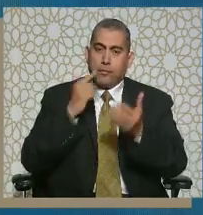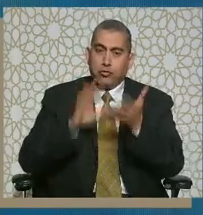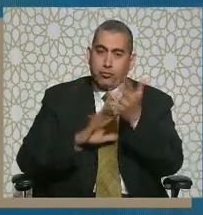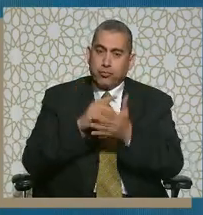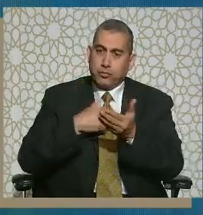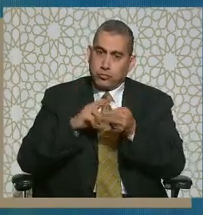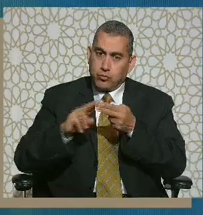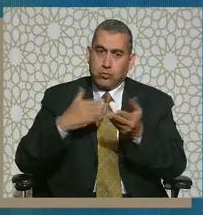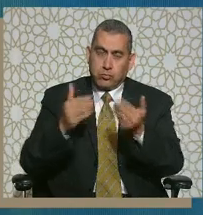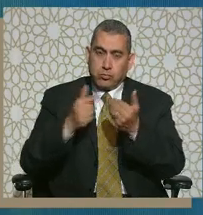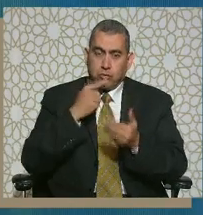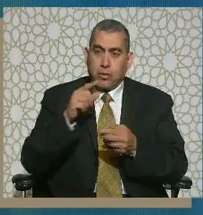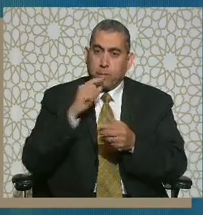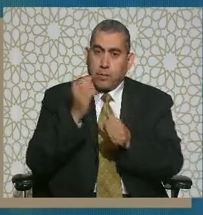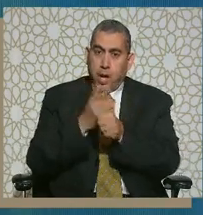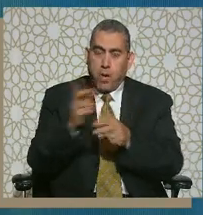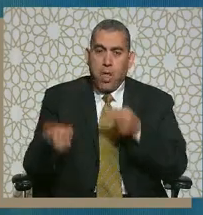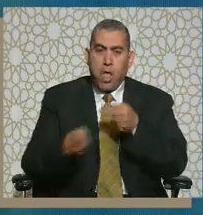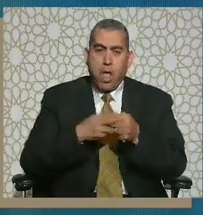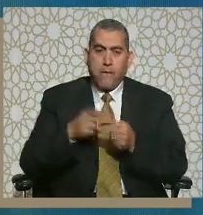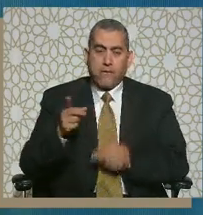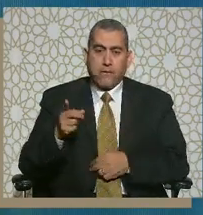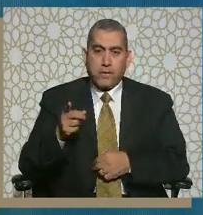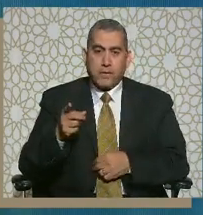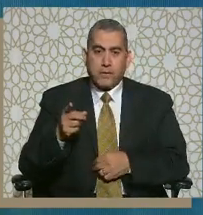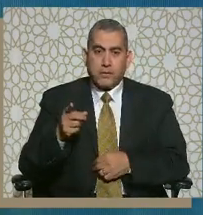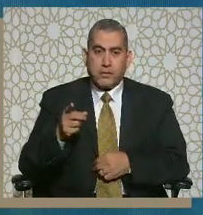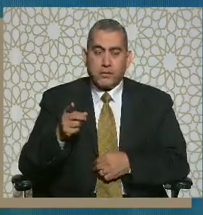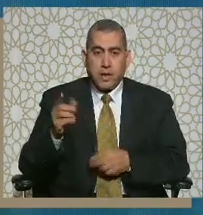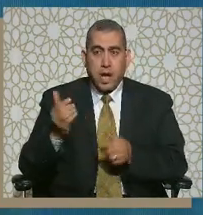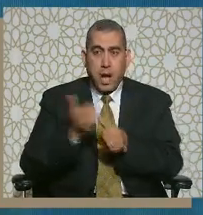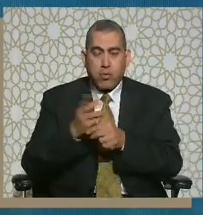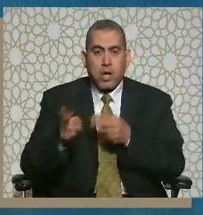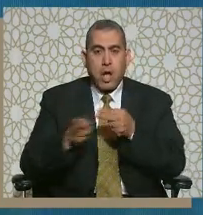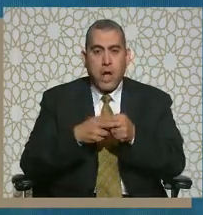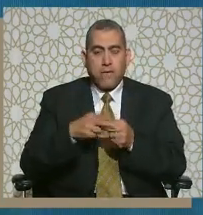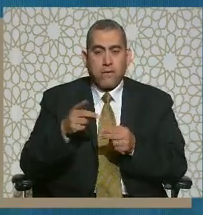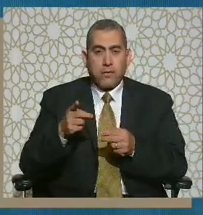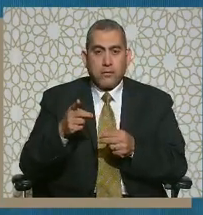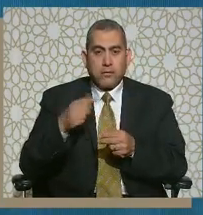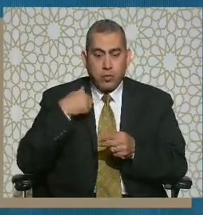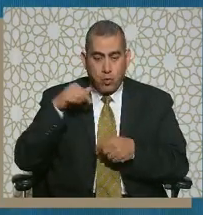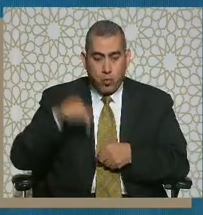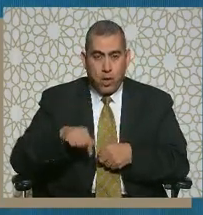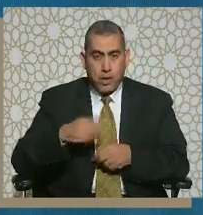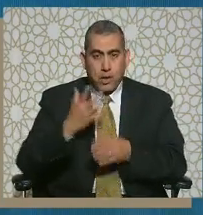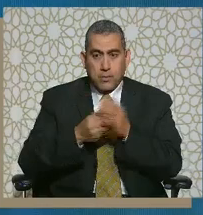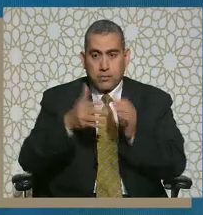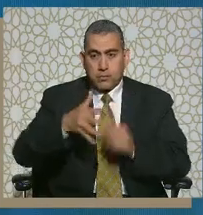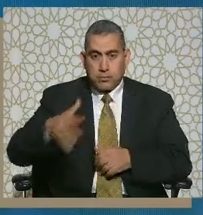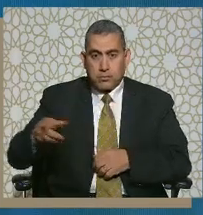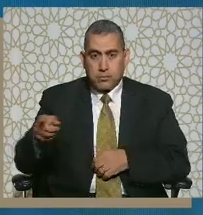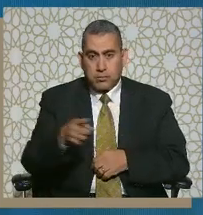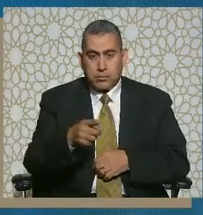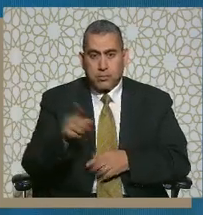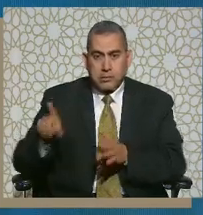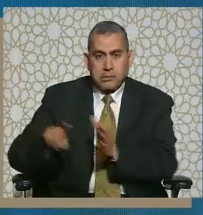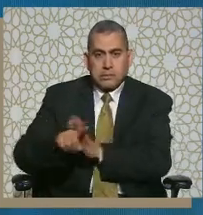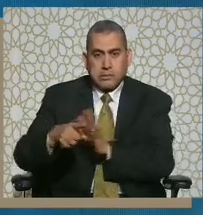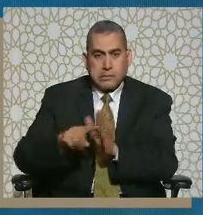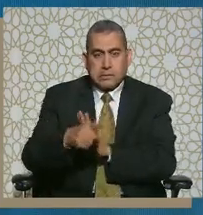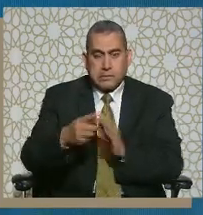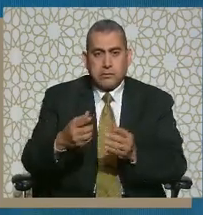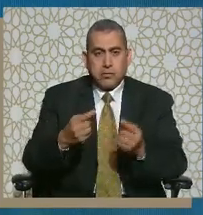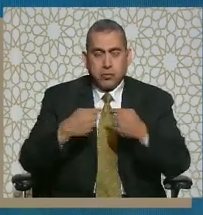الموضوع ده. هي رافضة. طيب وبعدين؟ هي رافضة ودلوقتي الولاد يعني بتحرض الولاد عليا.